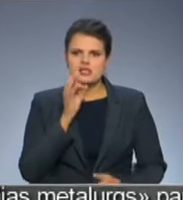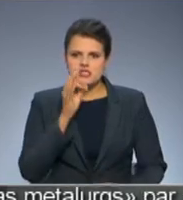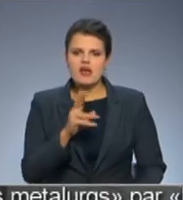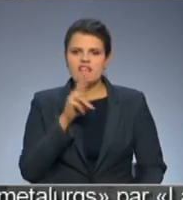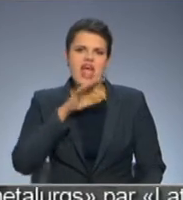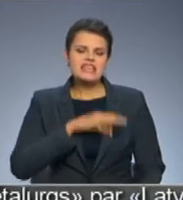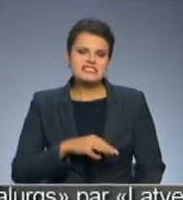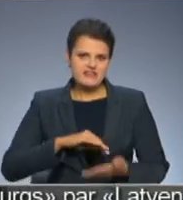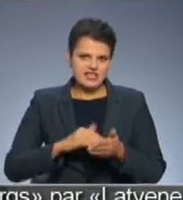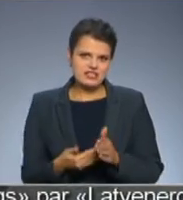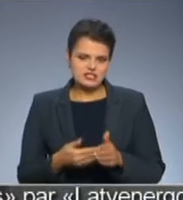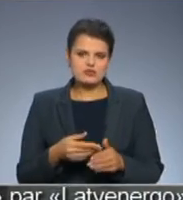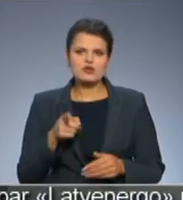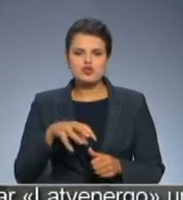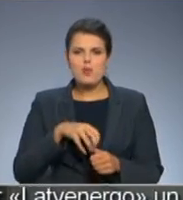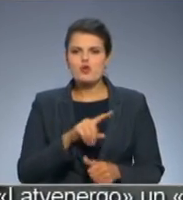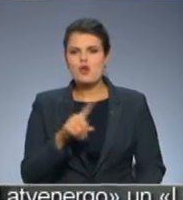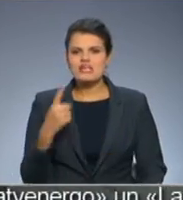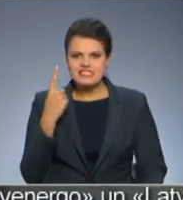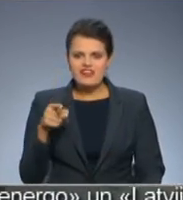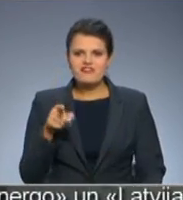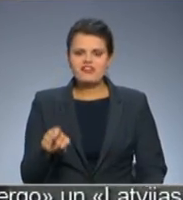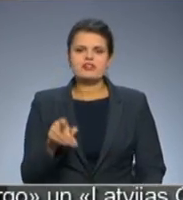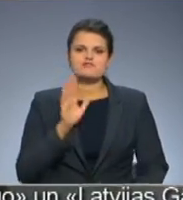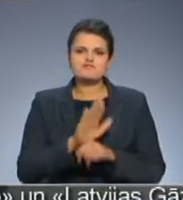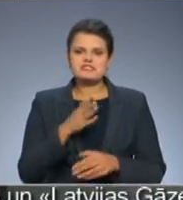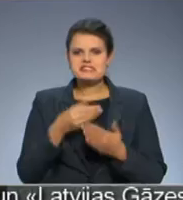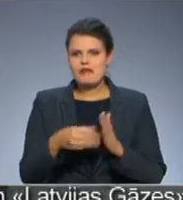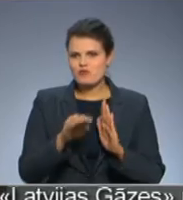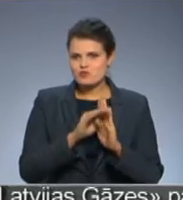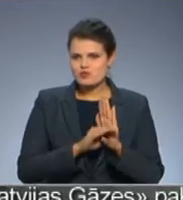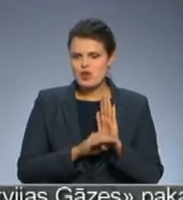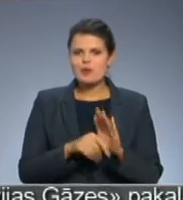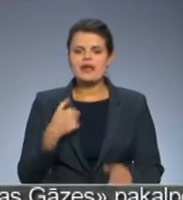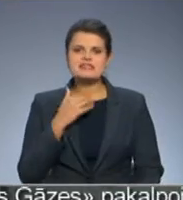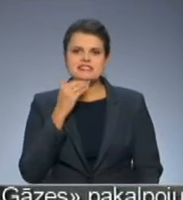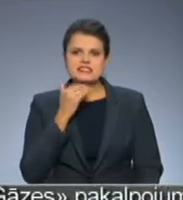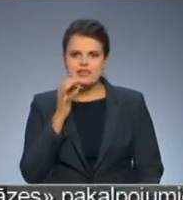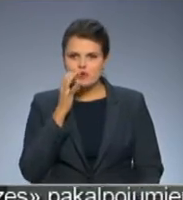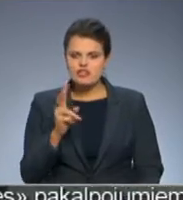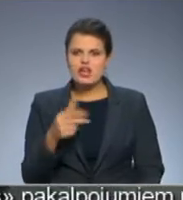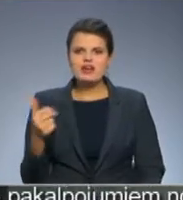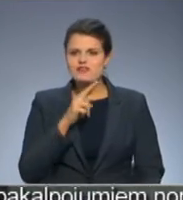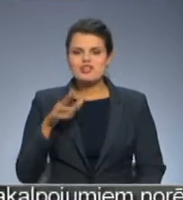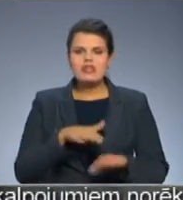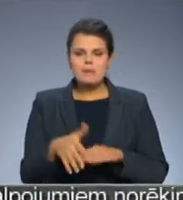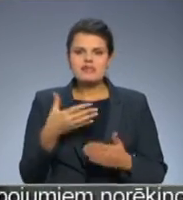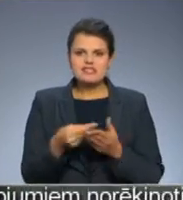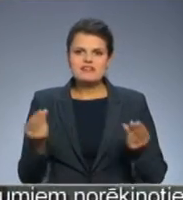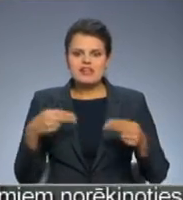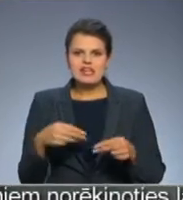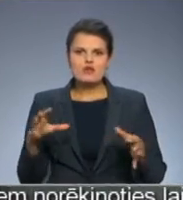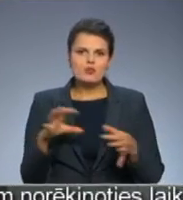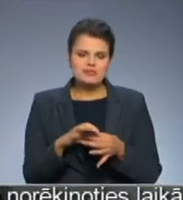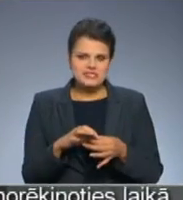neizdevīgā situācijā, jo monopolists ir viens, viņš diktē savus noteikumus. Es negribētu teikt, ka viņš nepilda savus līguma